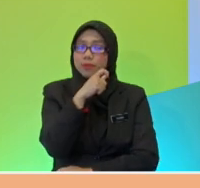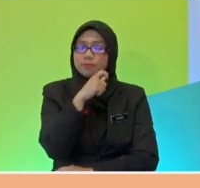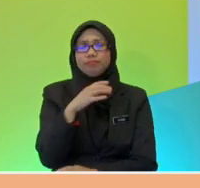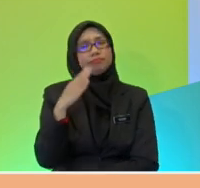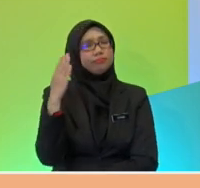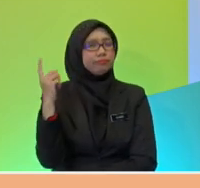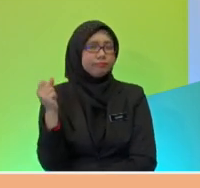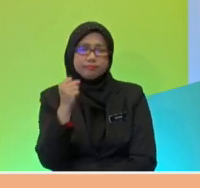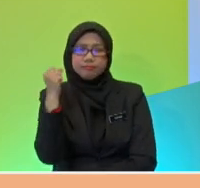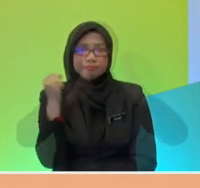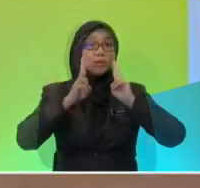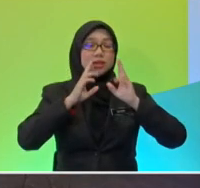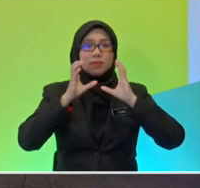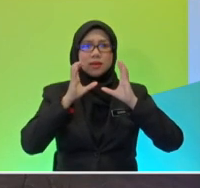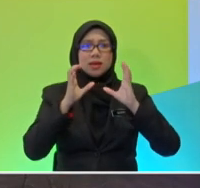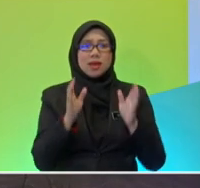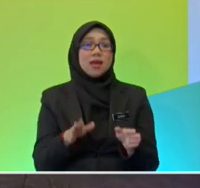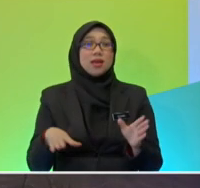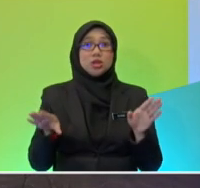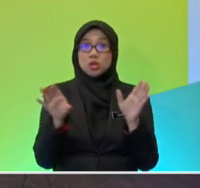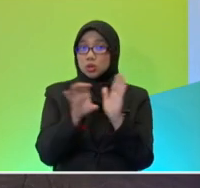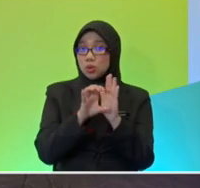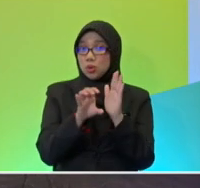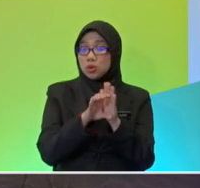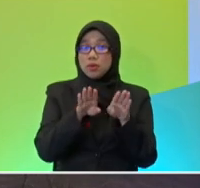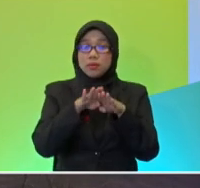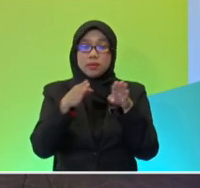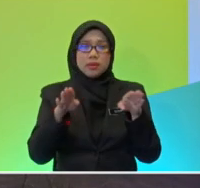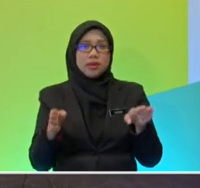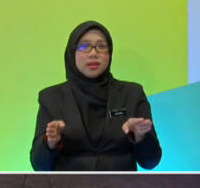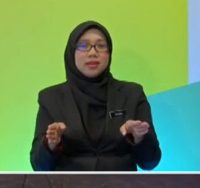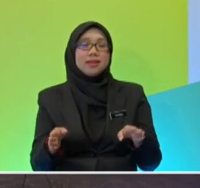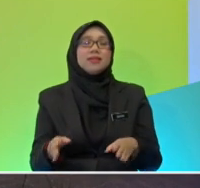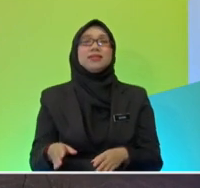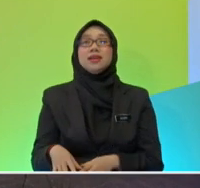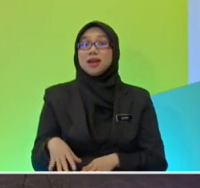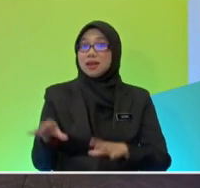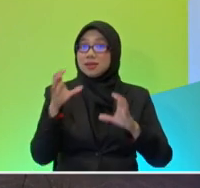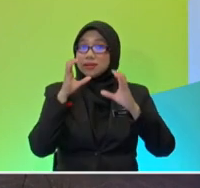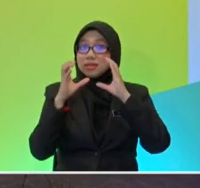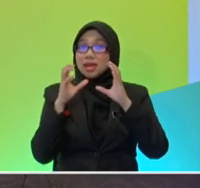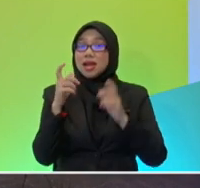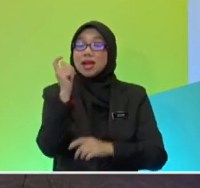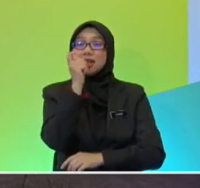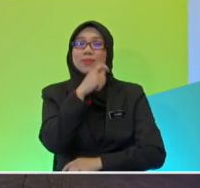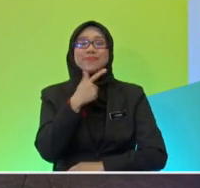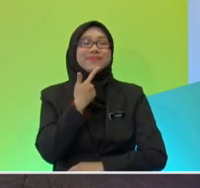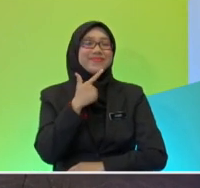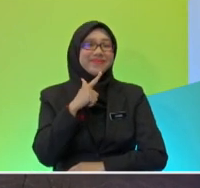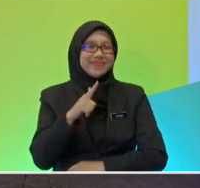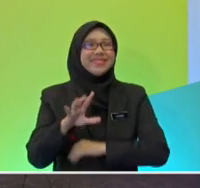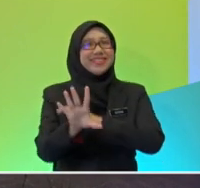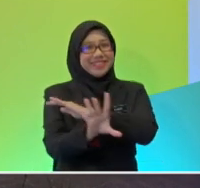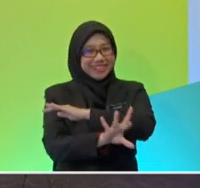selalu sangat menipu apa ikan duri bercakap bohong lama-lama